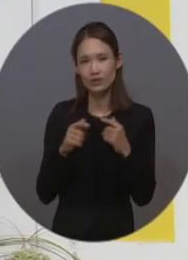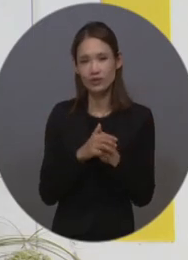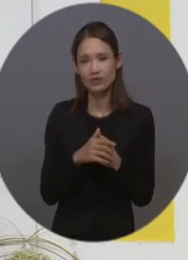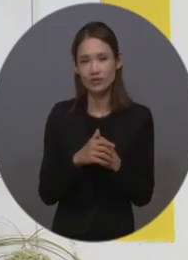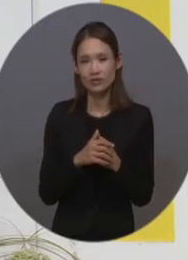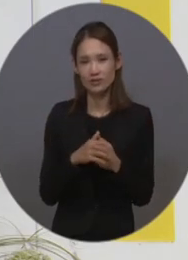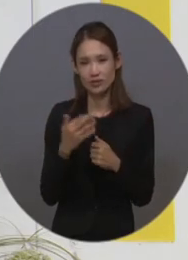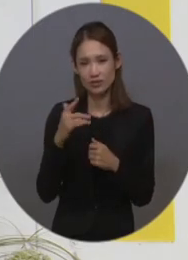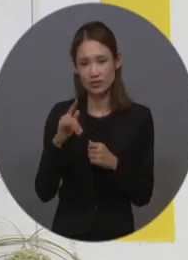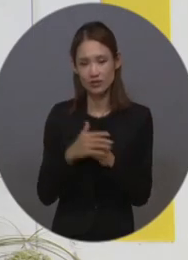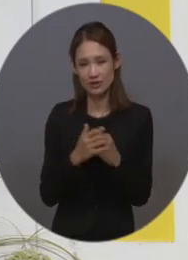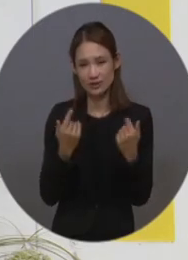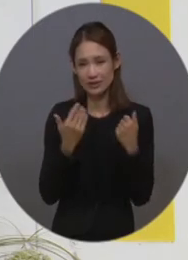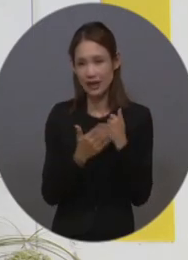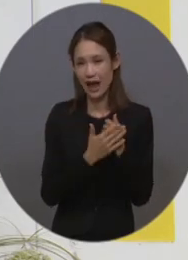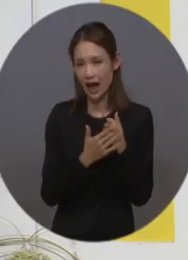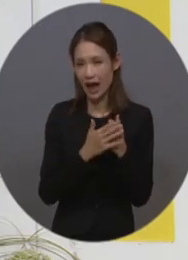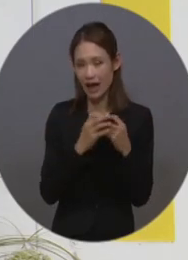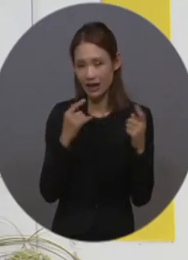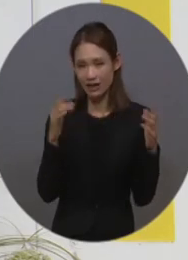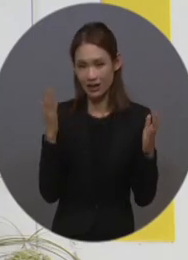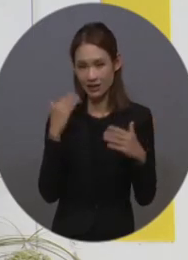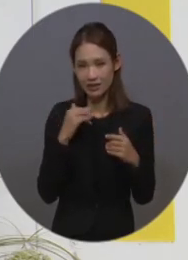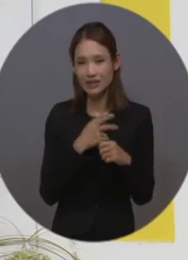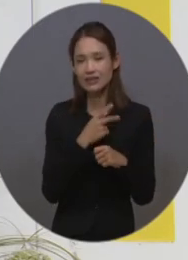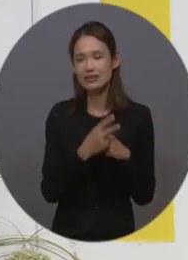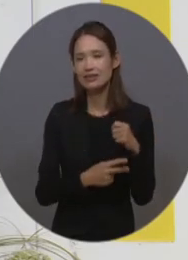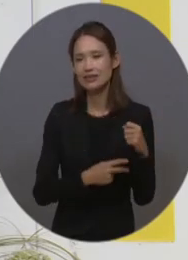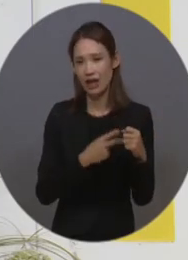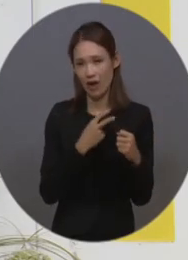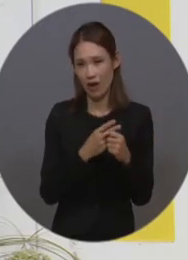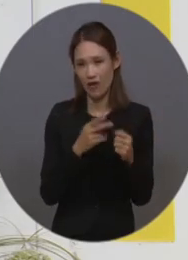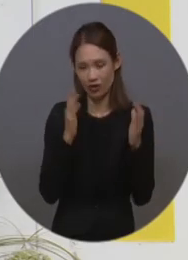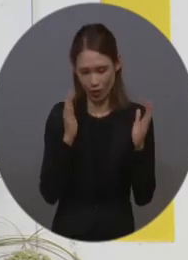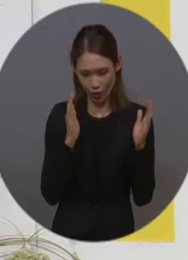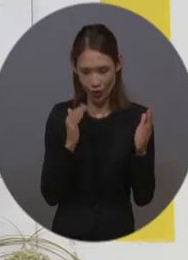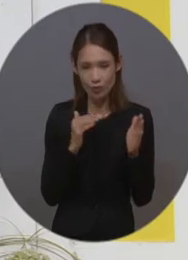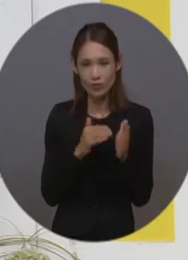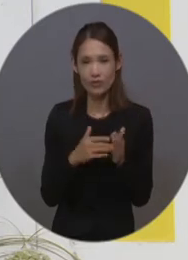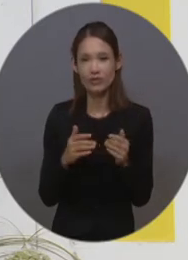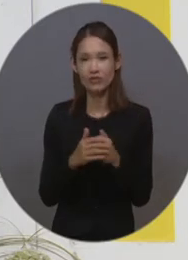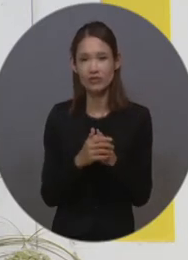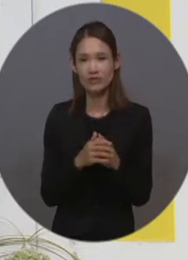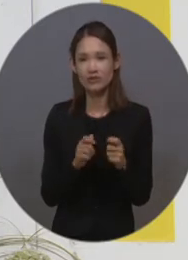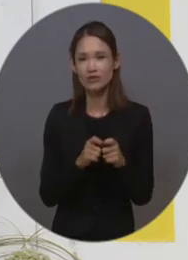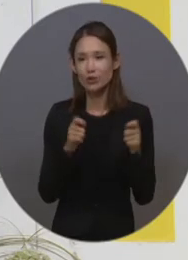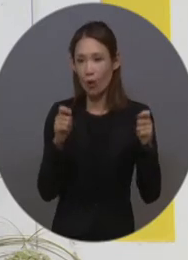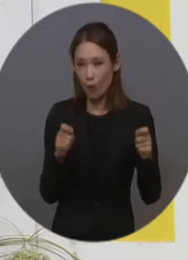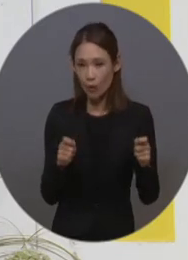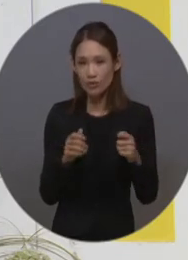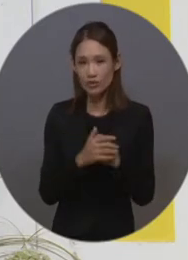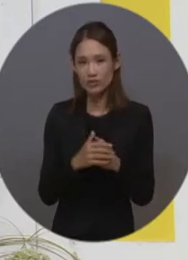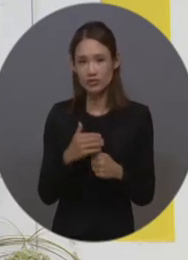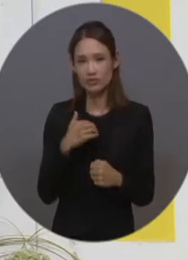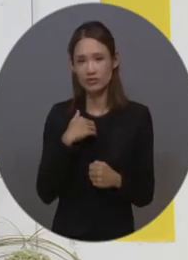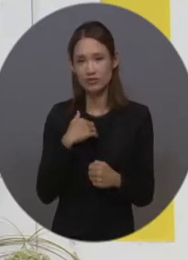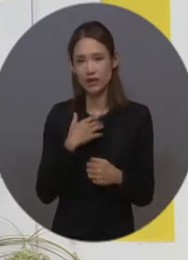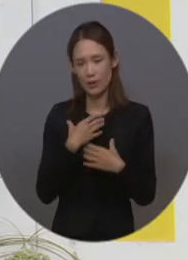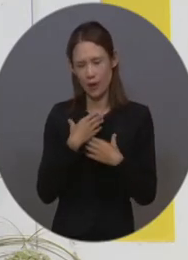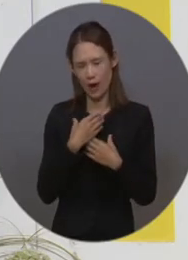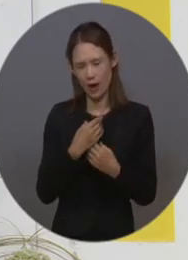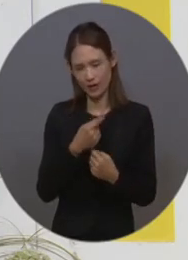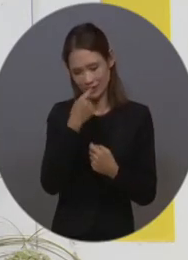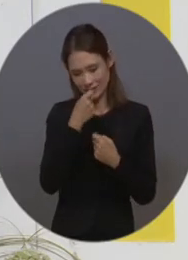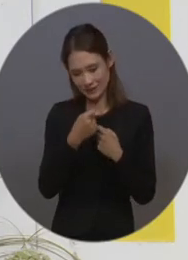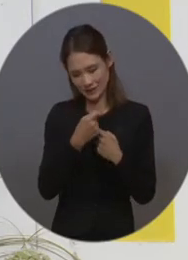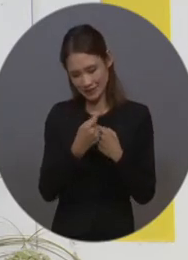그 로드 장학생으로 네. 옥스퍼드에서 이제 2년간 공부를 했거든요. 아. 그래서 이제 동문이라고 아주 저를 편하게